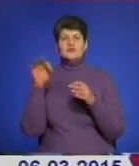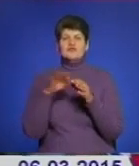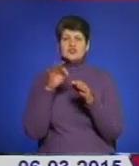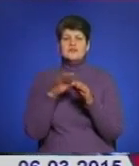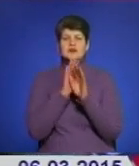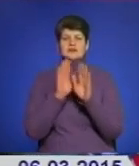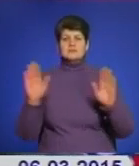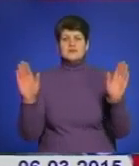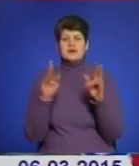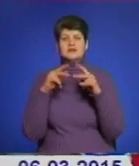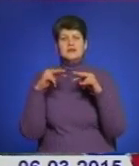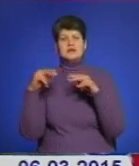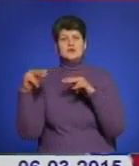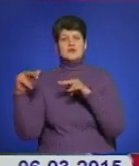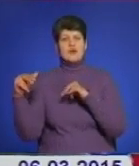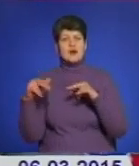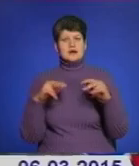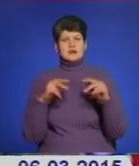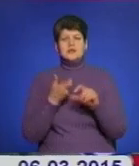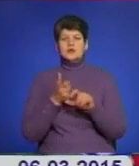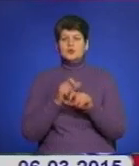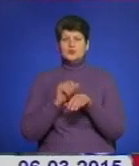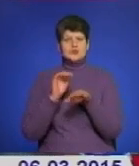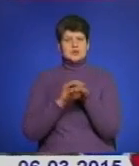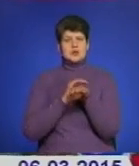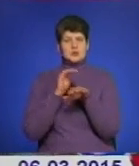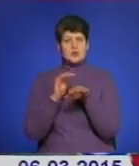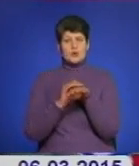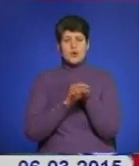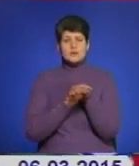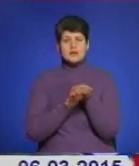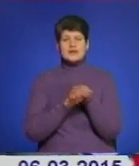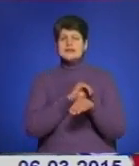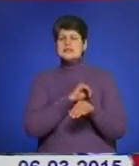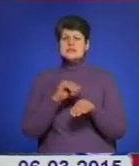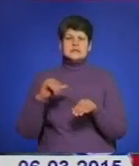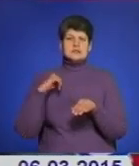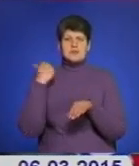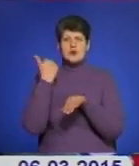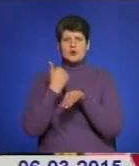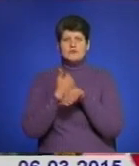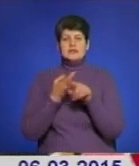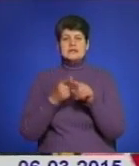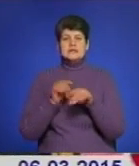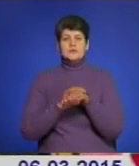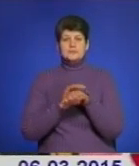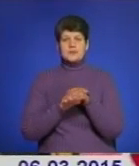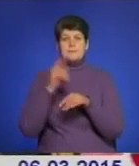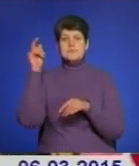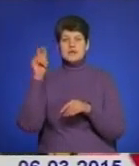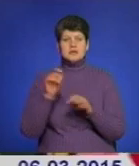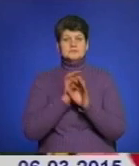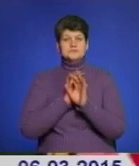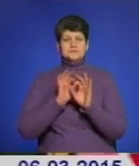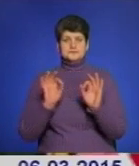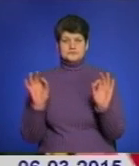співати, і танцювати. Ну, дуже добрі. І саме головне – доброта. Доїхали ми дуже добре,